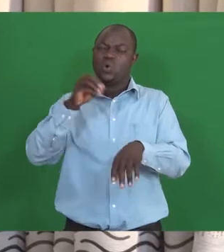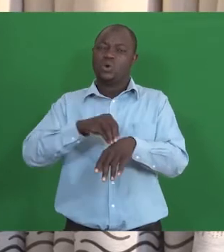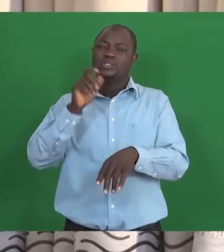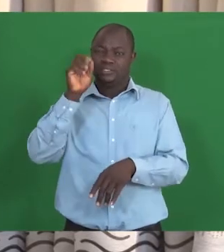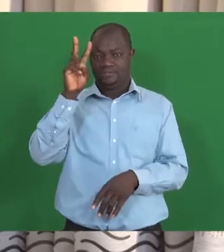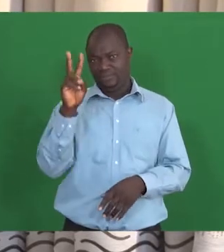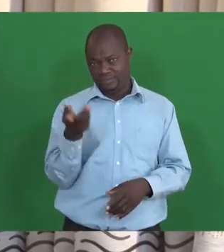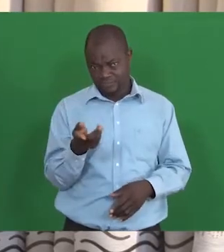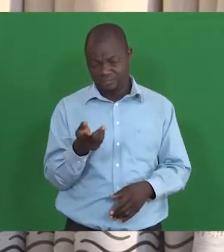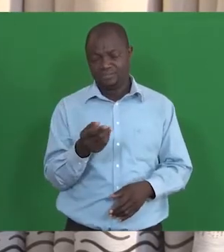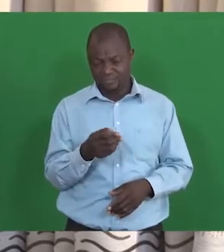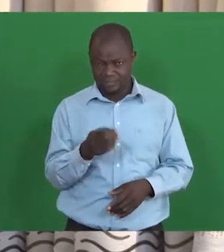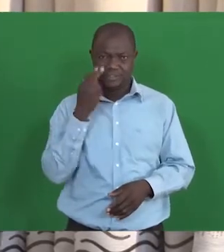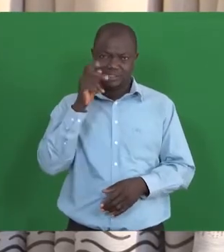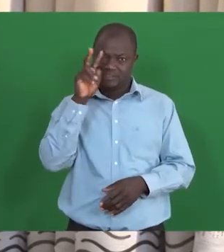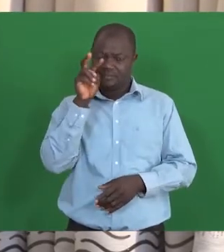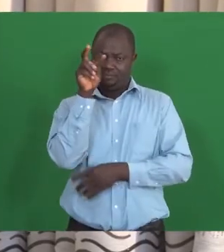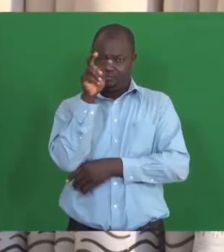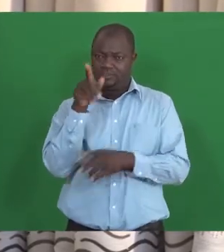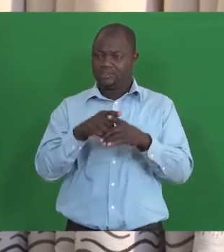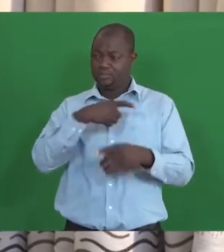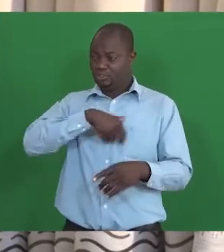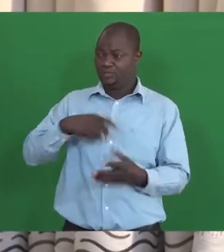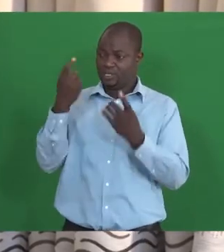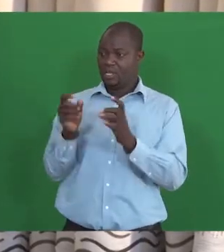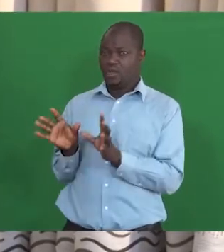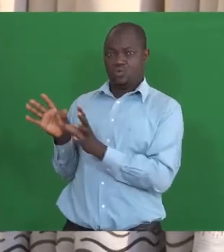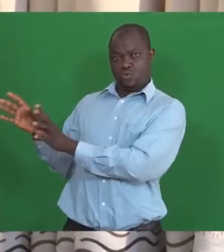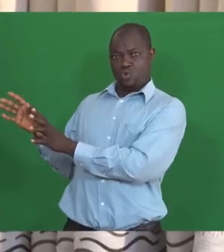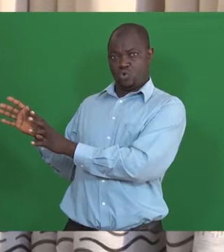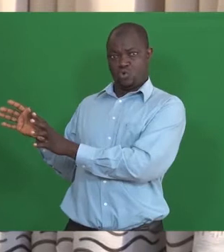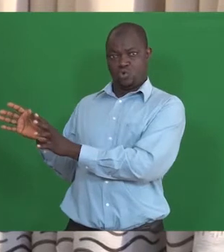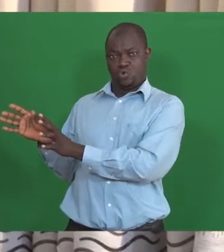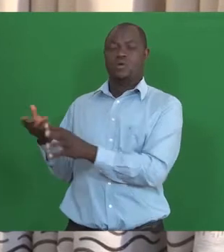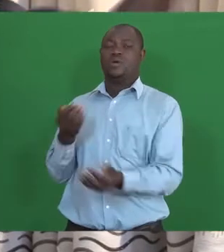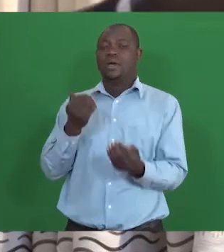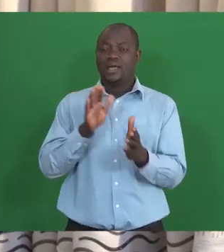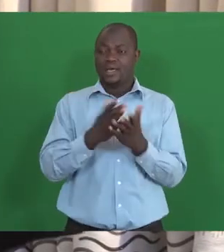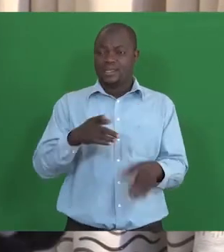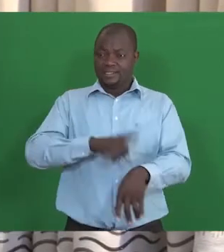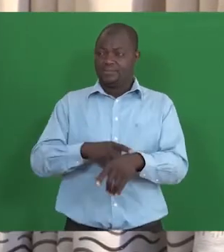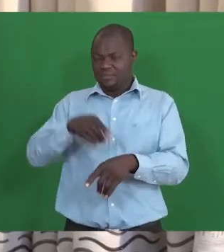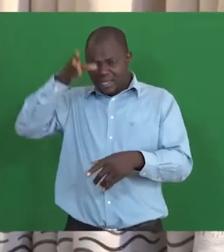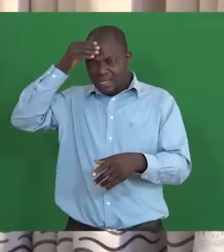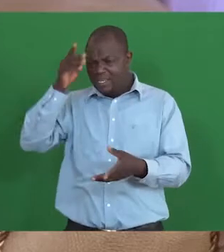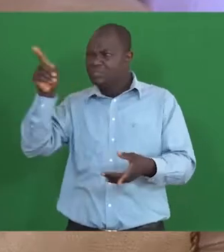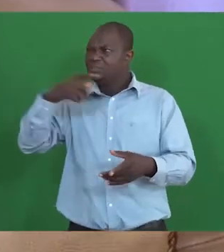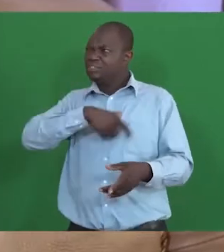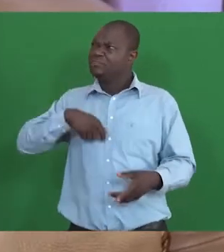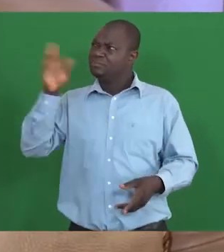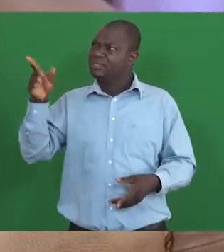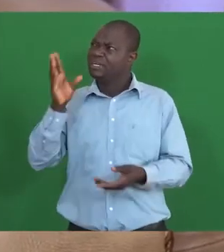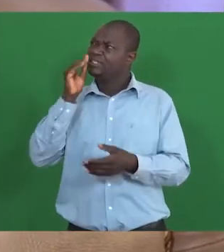ari kuona television. Handiti ka imambo makagara nemachinda enyu makagara muri kwamuri haana nguva yekuziva kuti kuna